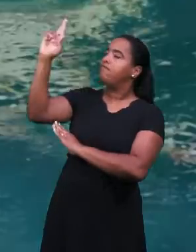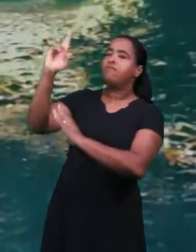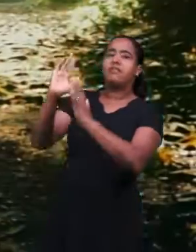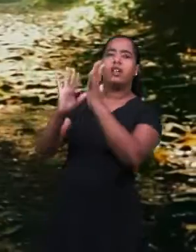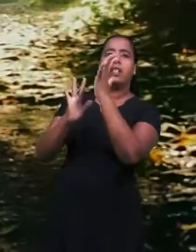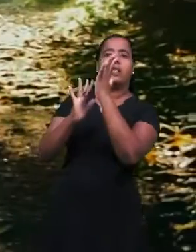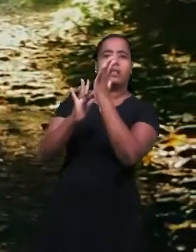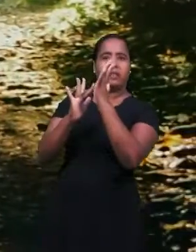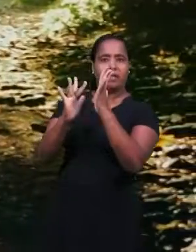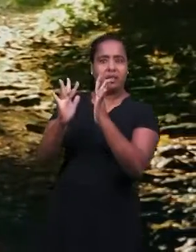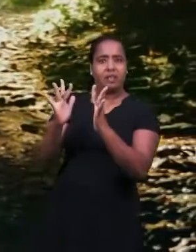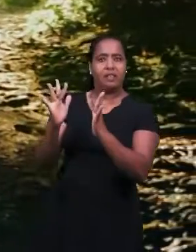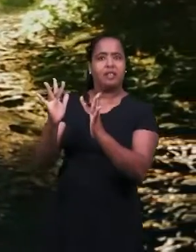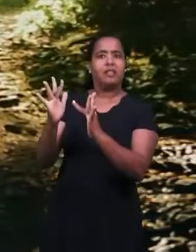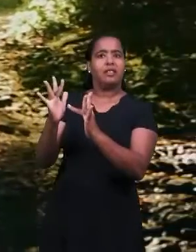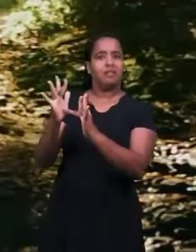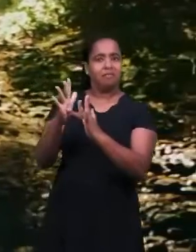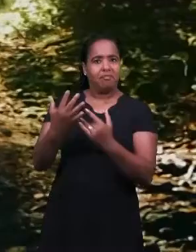на Иисуса.